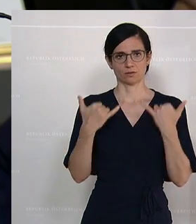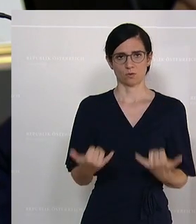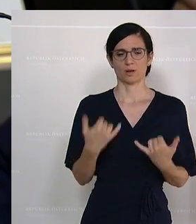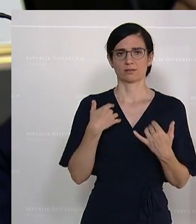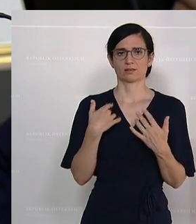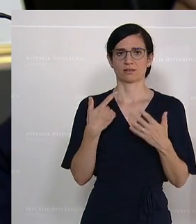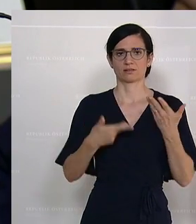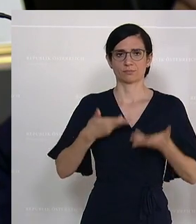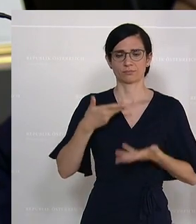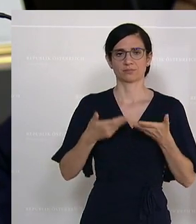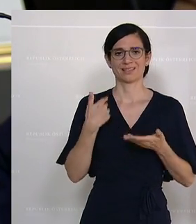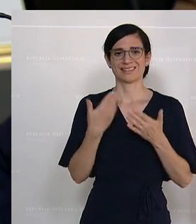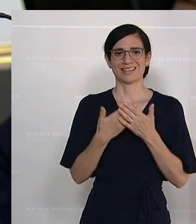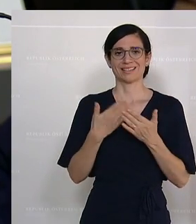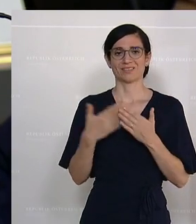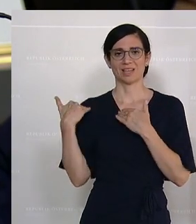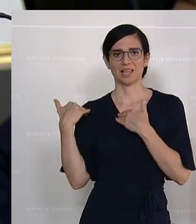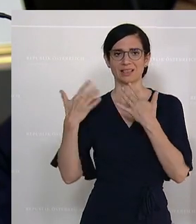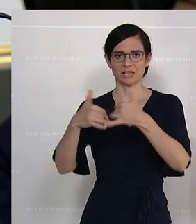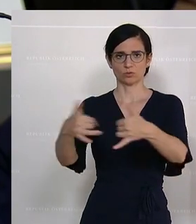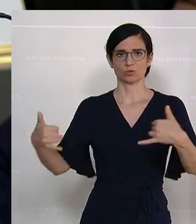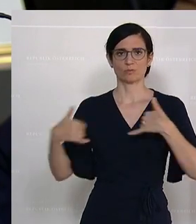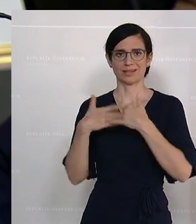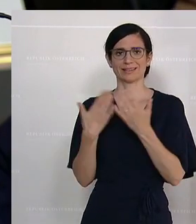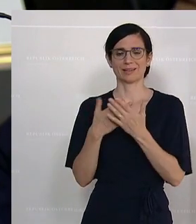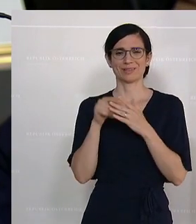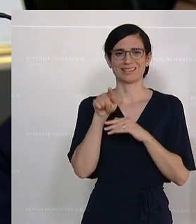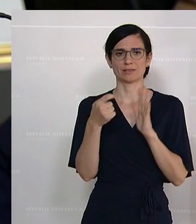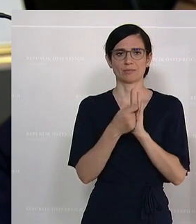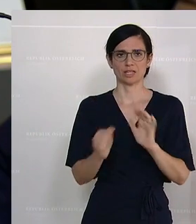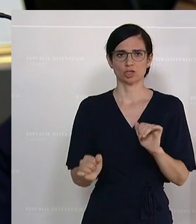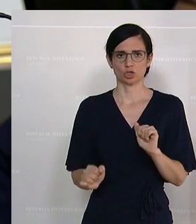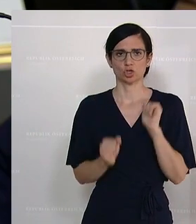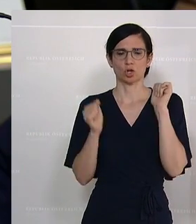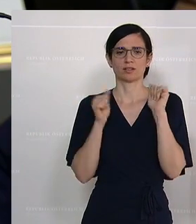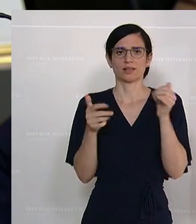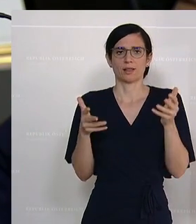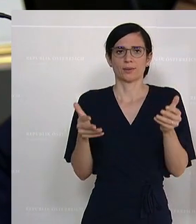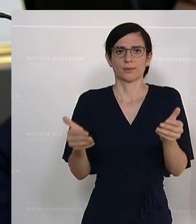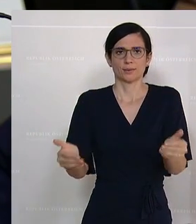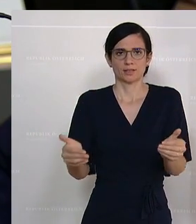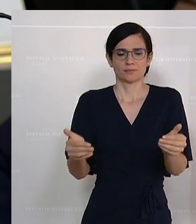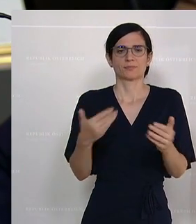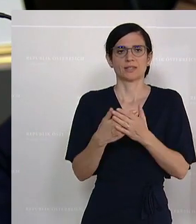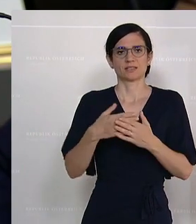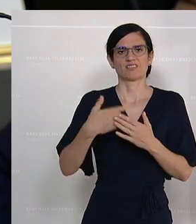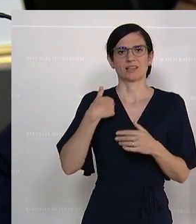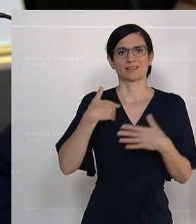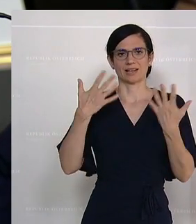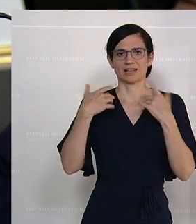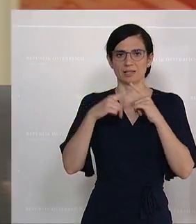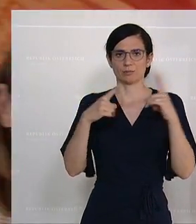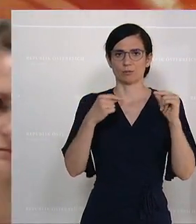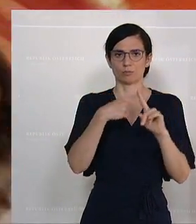entlastungspaket um die folgen dieses preisschocks abzufangen und deswegen sieht auch der klima bonus 2022 anders aus